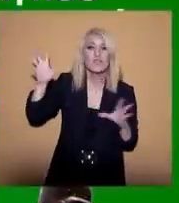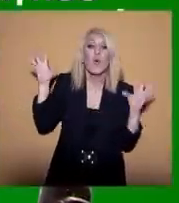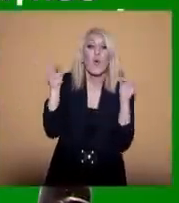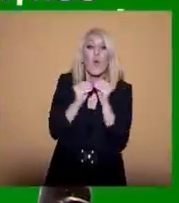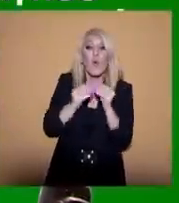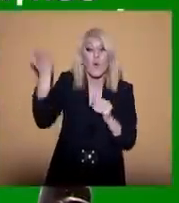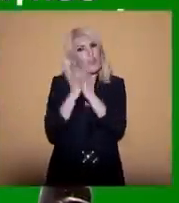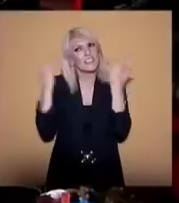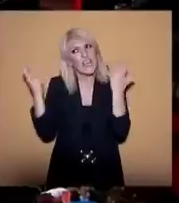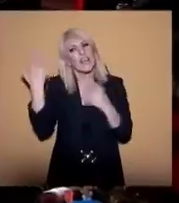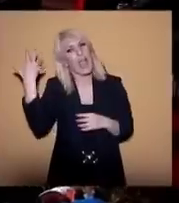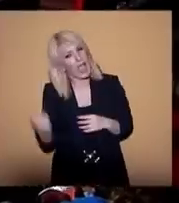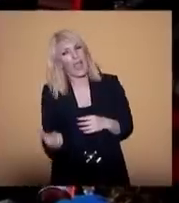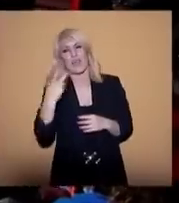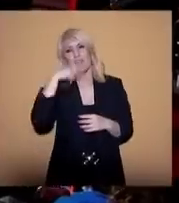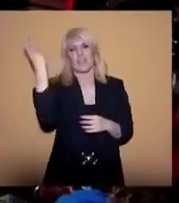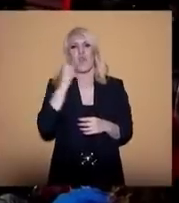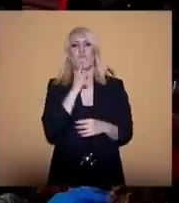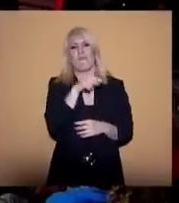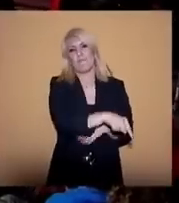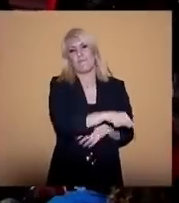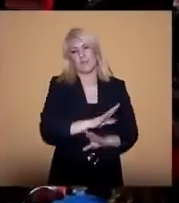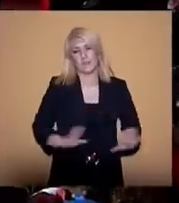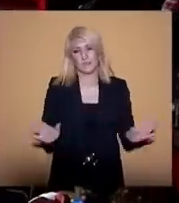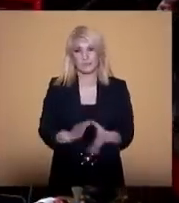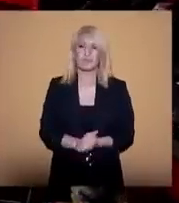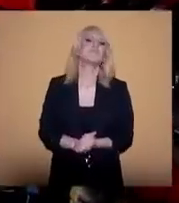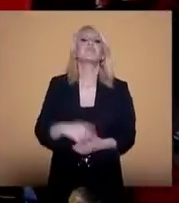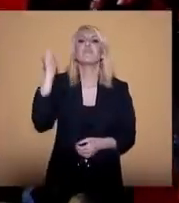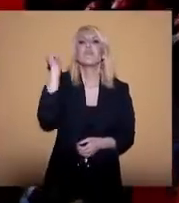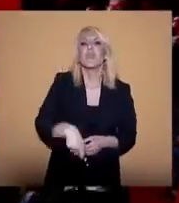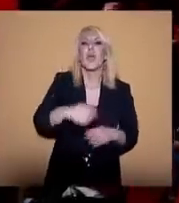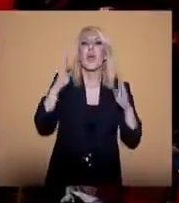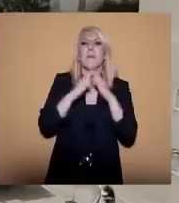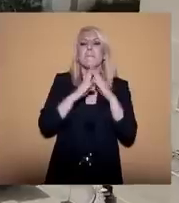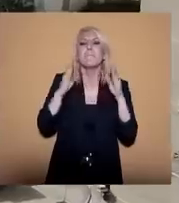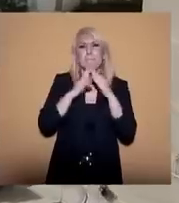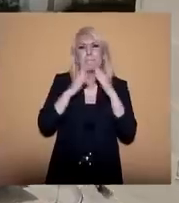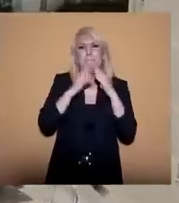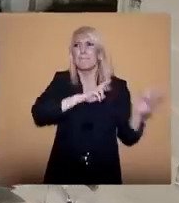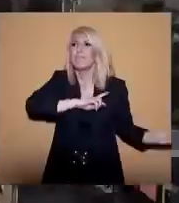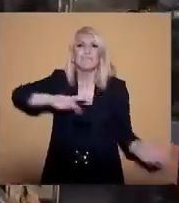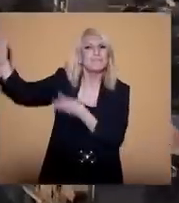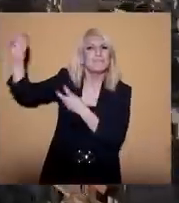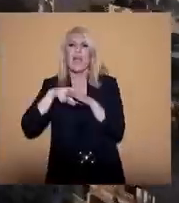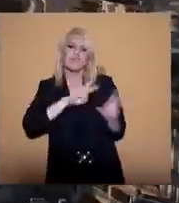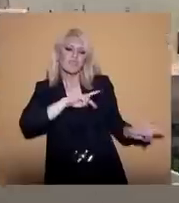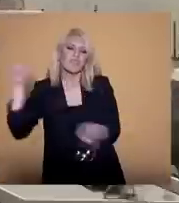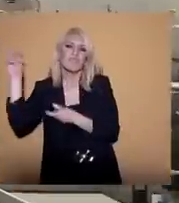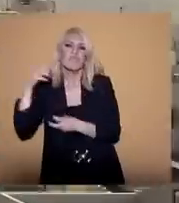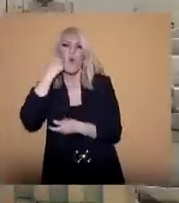της υγειονομικής κρίσης. Αναστέλουμε άμεσα τους πληστηριασμούς πρώτης κατοικίας για ακίνητα έως 300.000